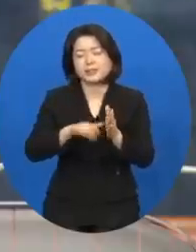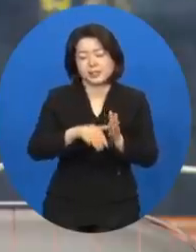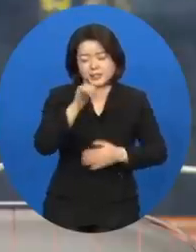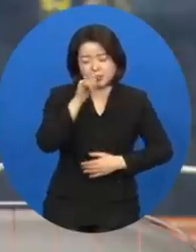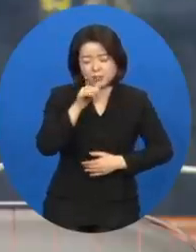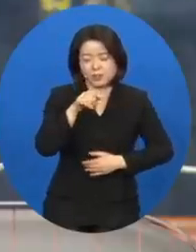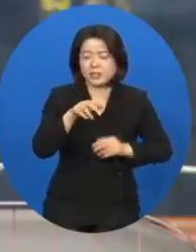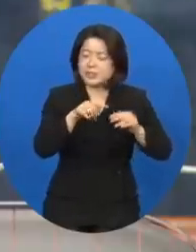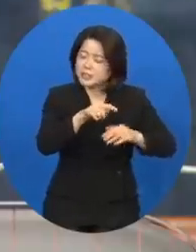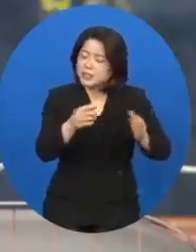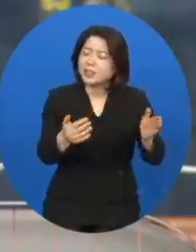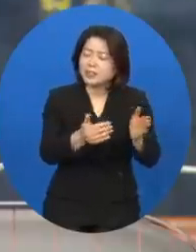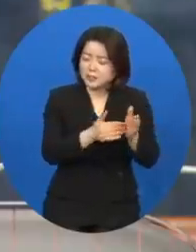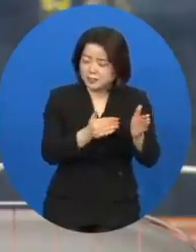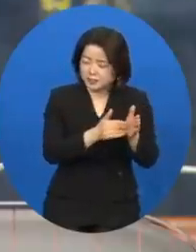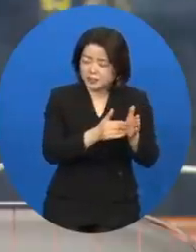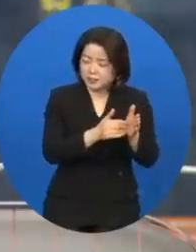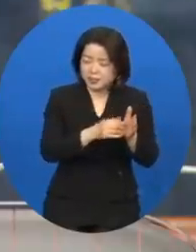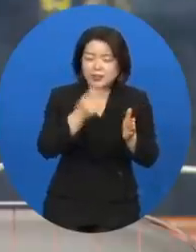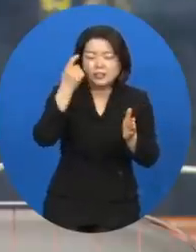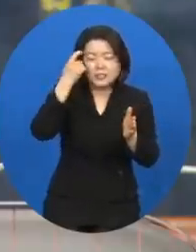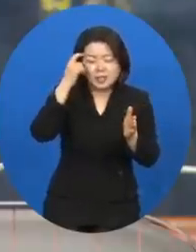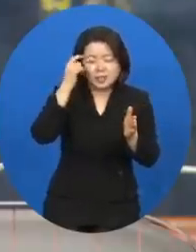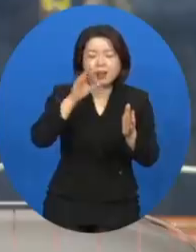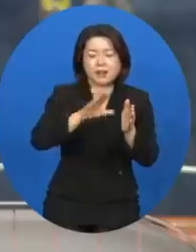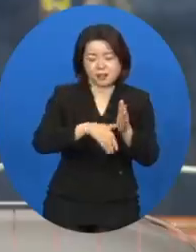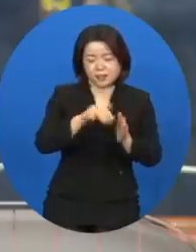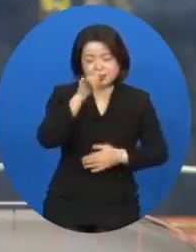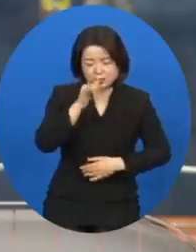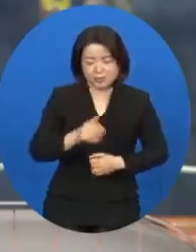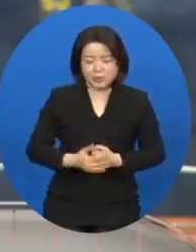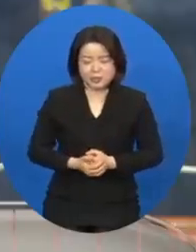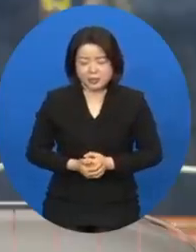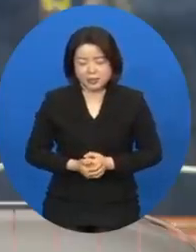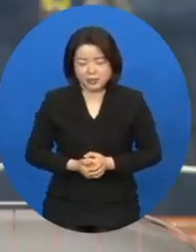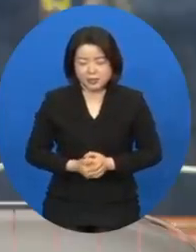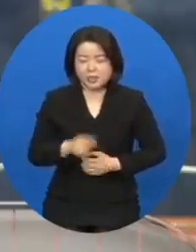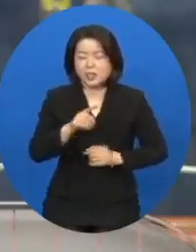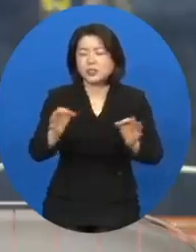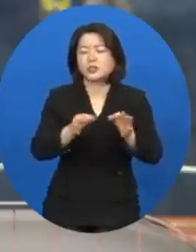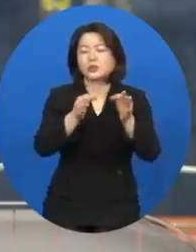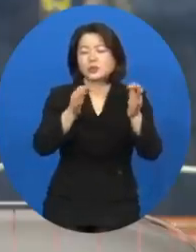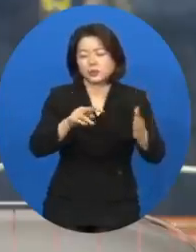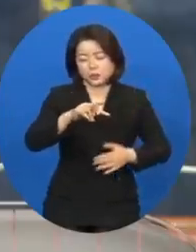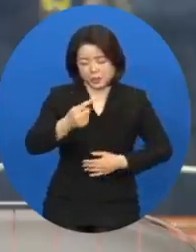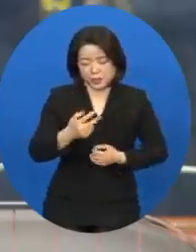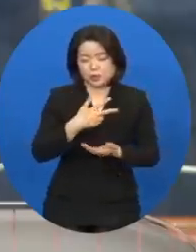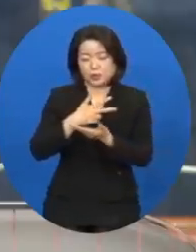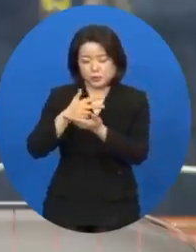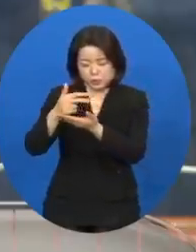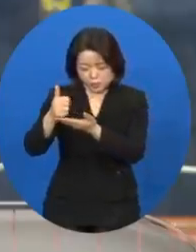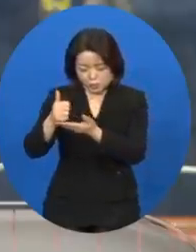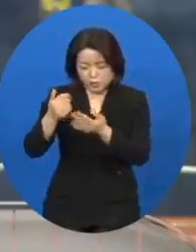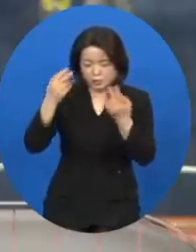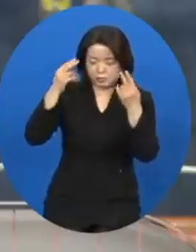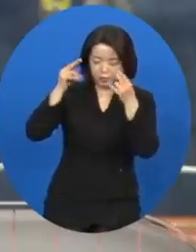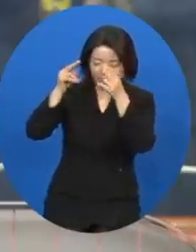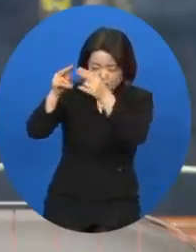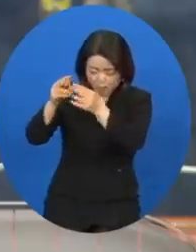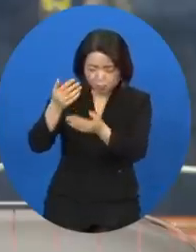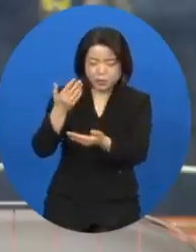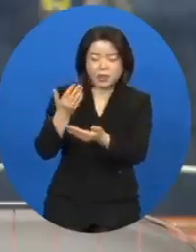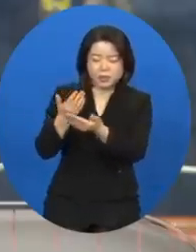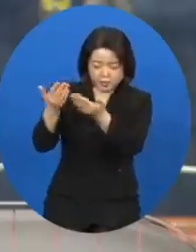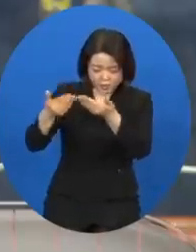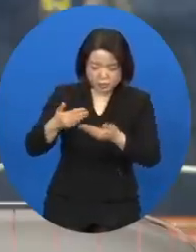끝인가 그런 싶은 때도 있었습니다. 그 순간에도 주님 주목하게 하시고 주님